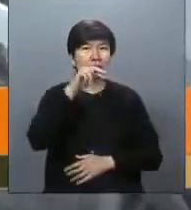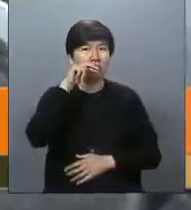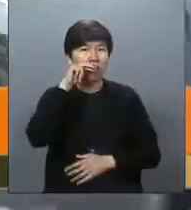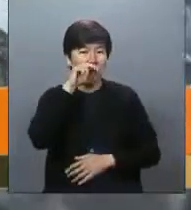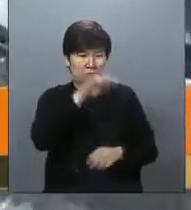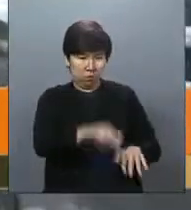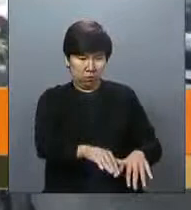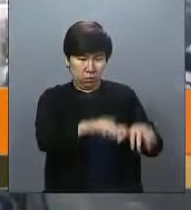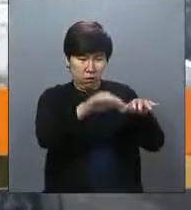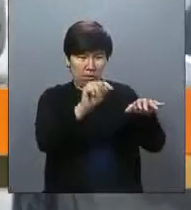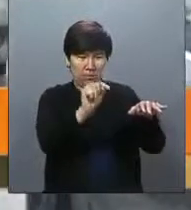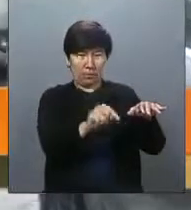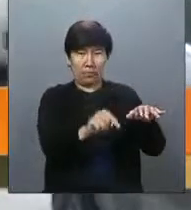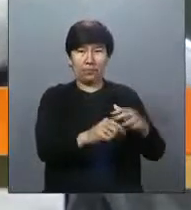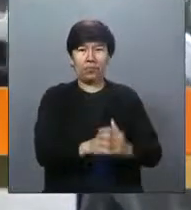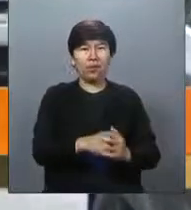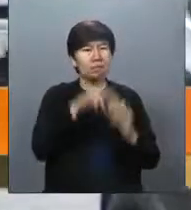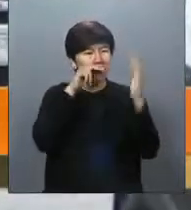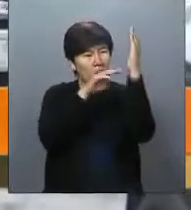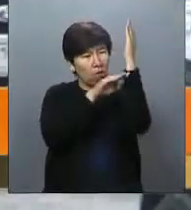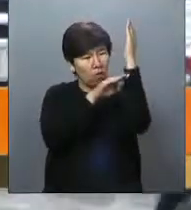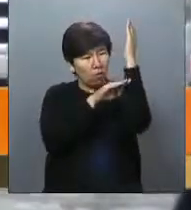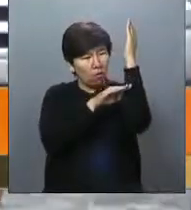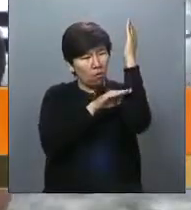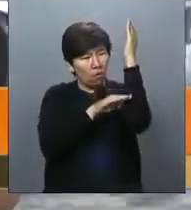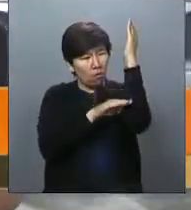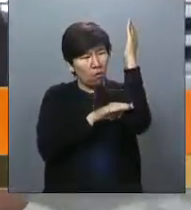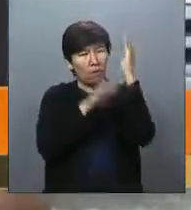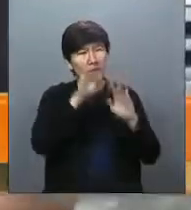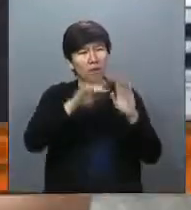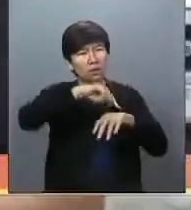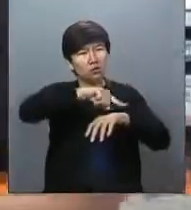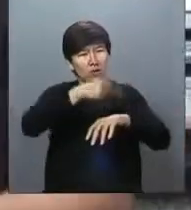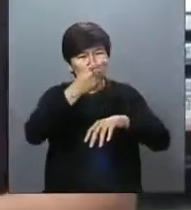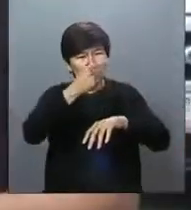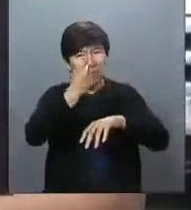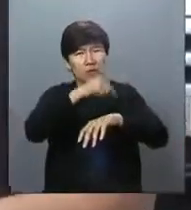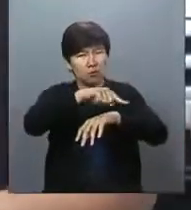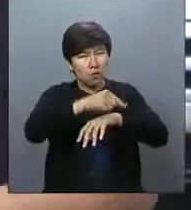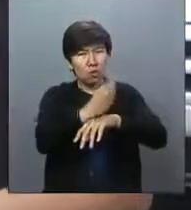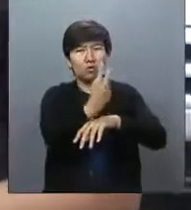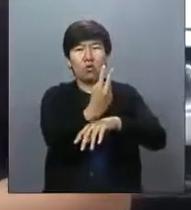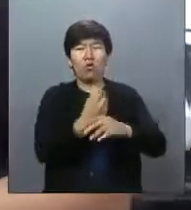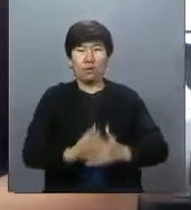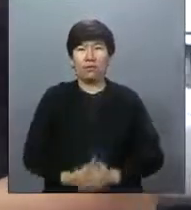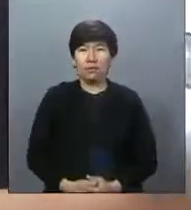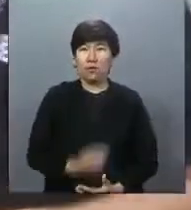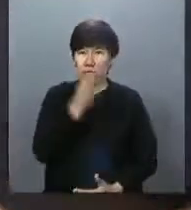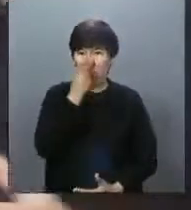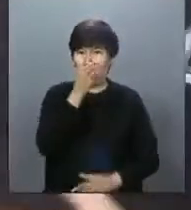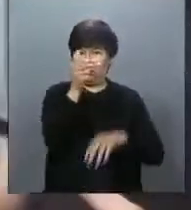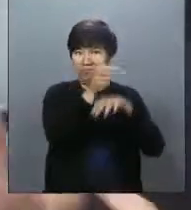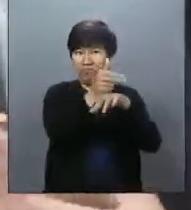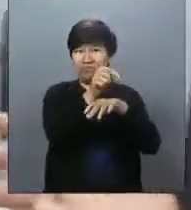มสูงอยู่ขณะนี้จะลดลงได้ประมาณ 1-2 ชั่วโมงครับคุณผู้ชมไปดูภาพบรรยากาศสดๆที่ถน